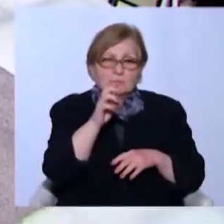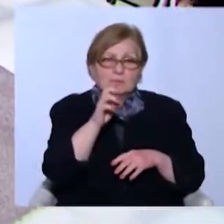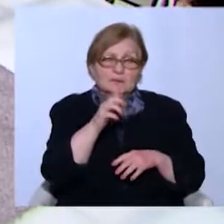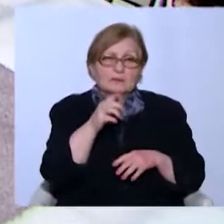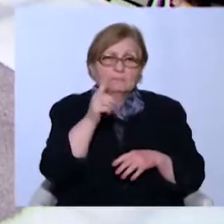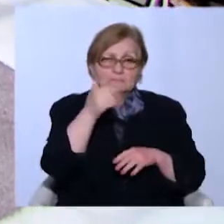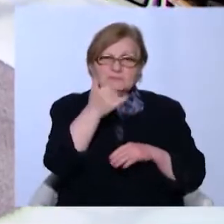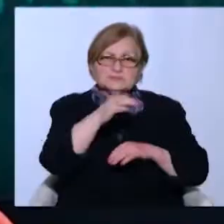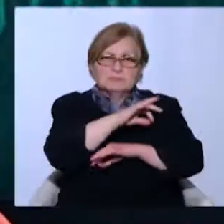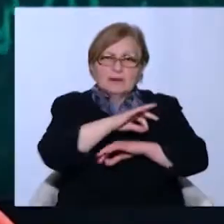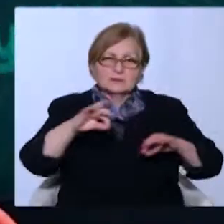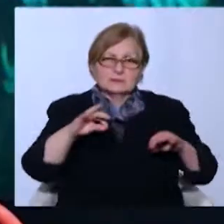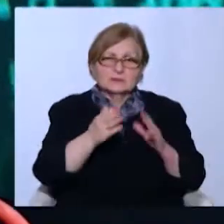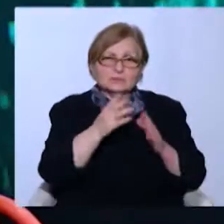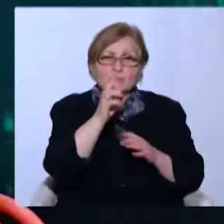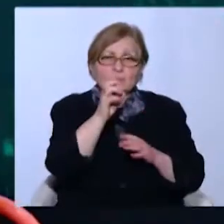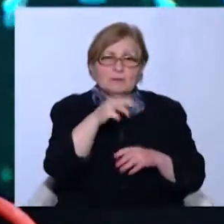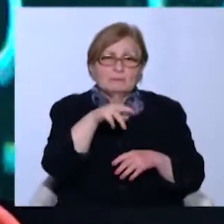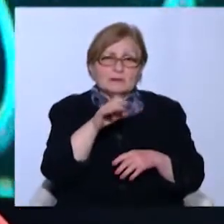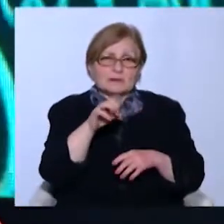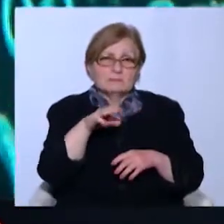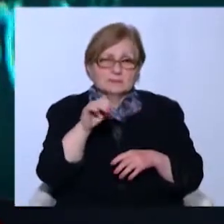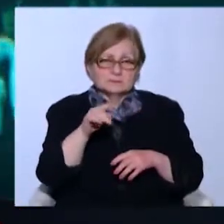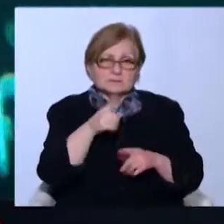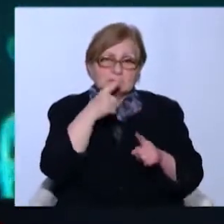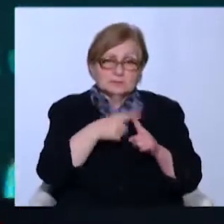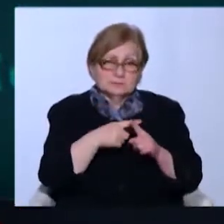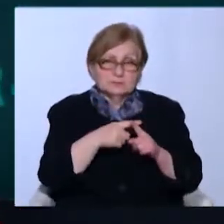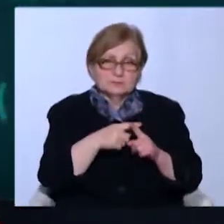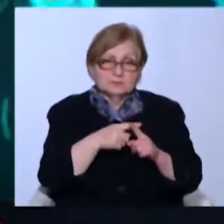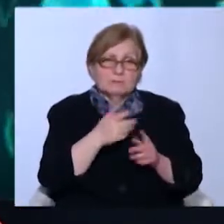ესეთი თვისება. თუ B პარამეტრი დადებითი არის, მაშინ